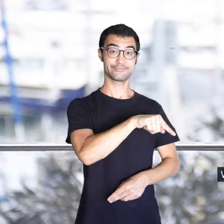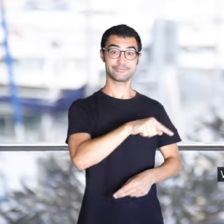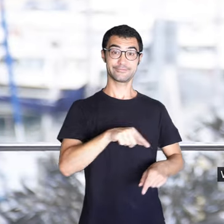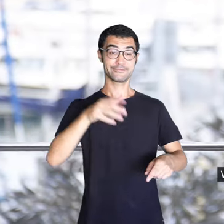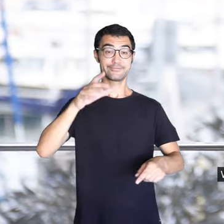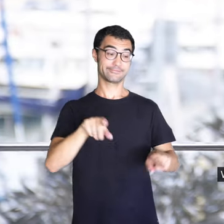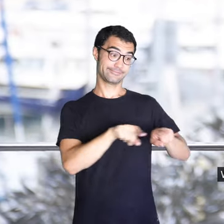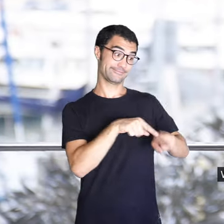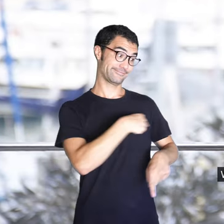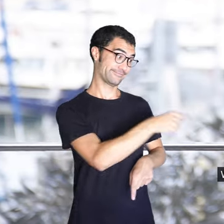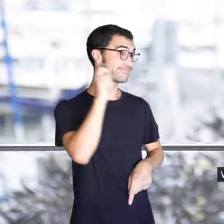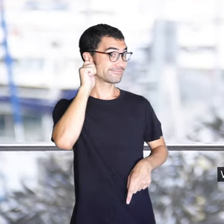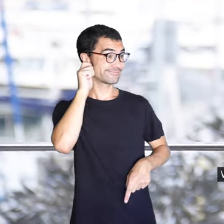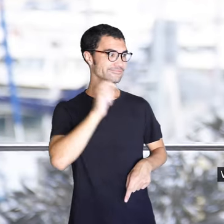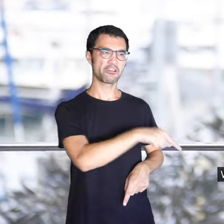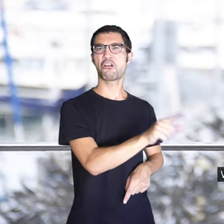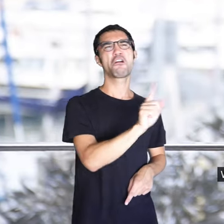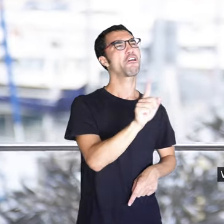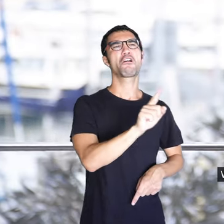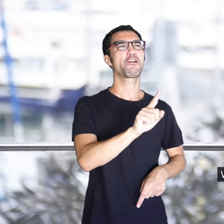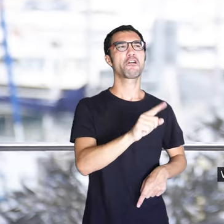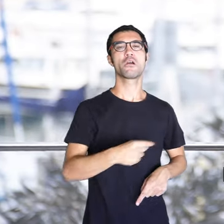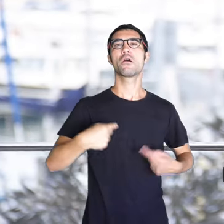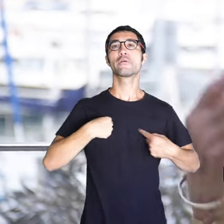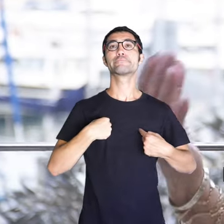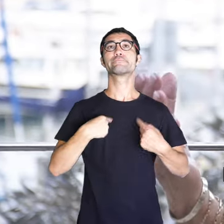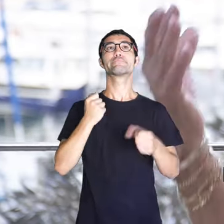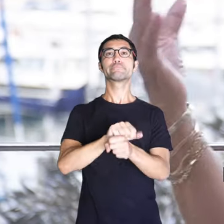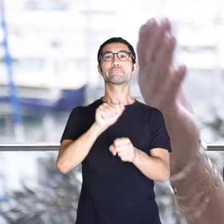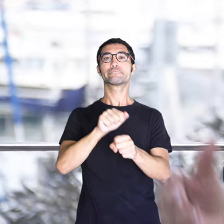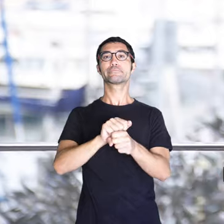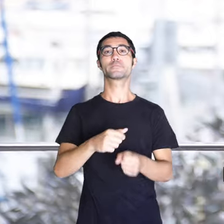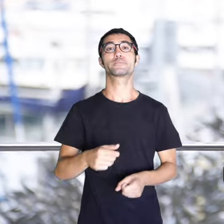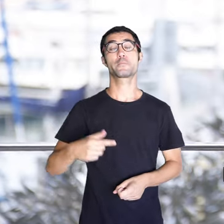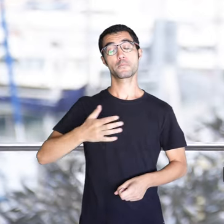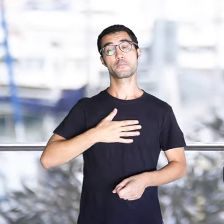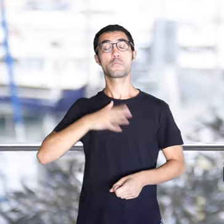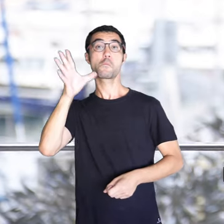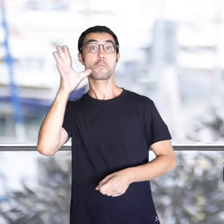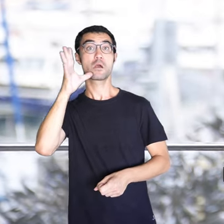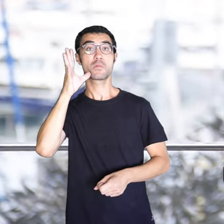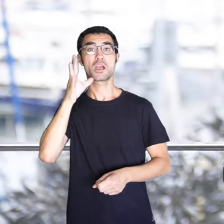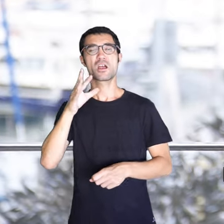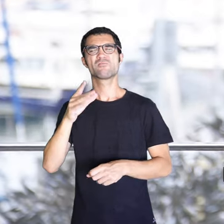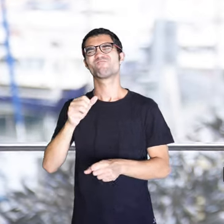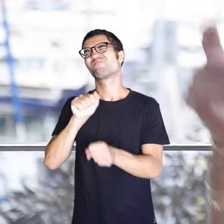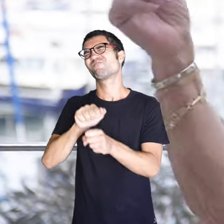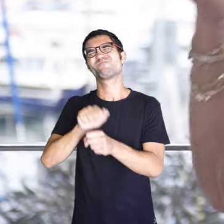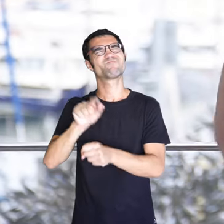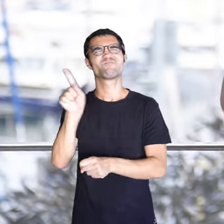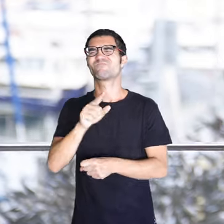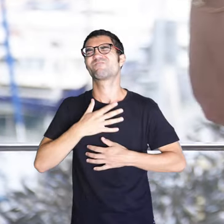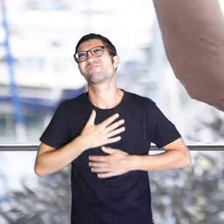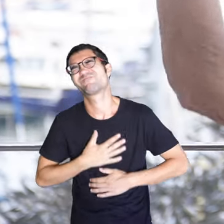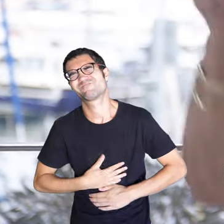mare, que la venedora s'havia posat malalta, i una de les dues deia mon pare ha d'anar, però home deia, has d'anar tu. I